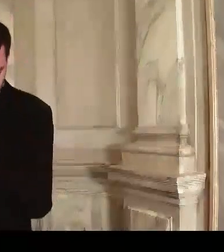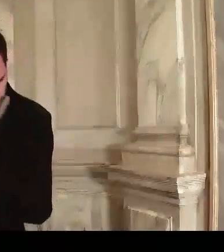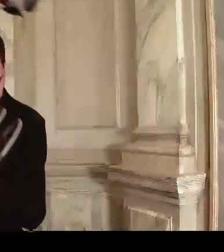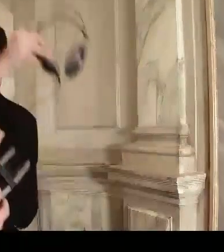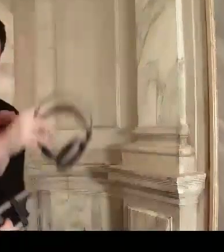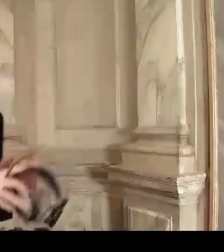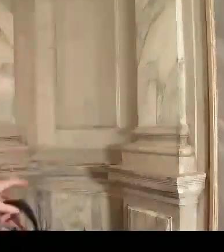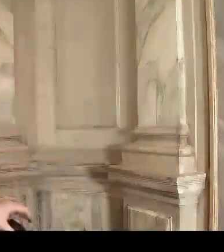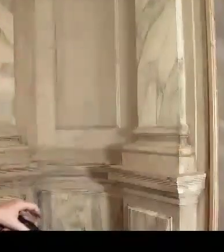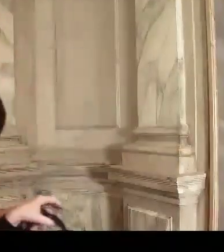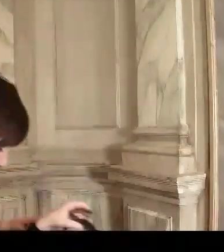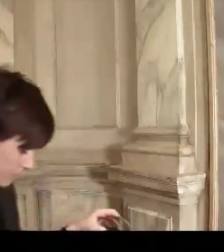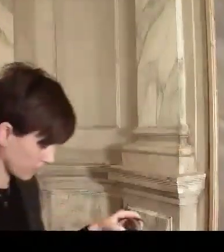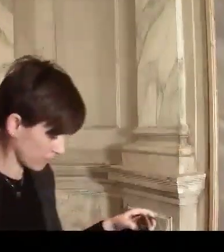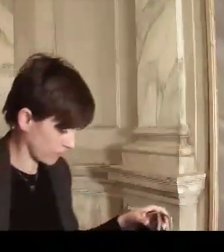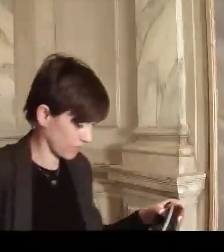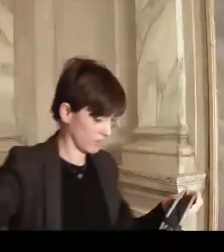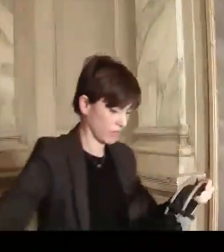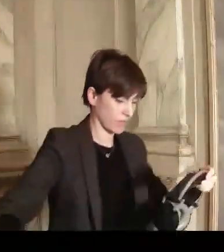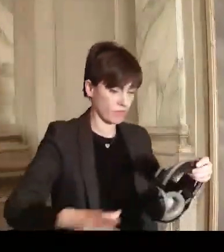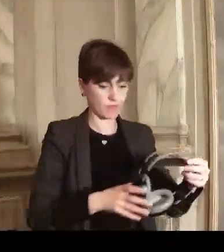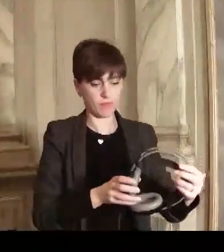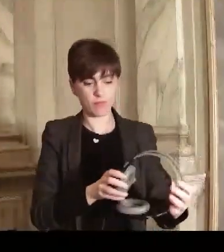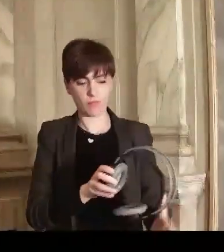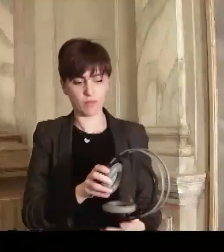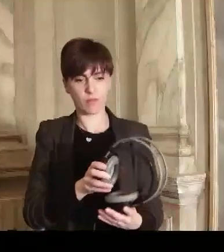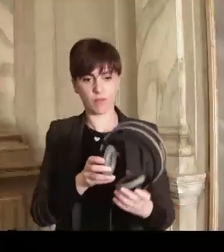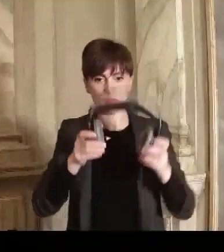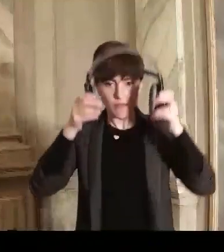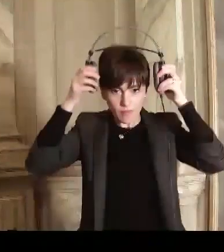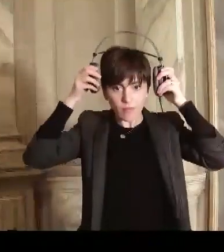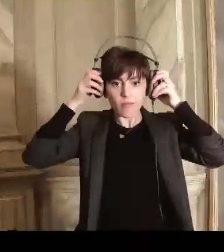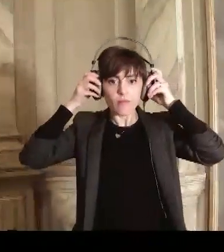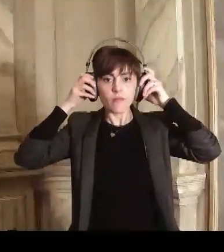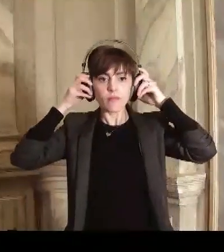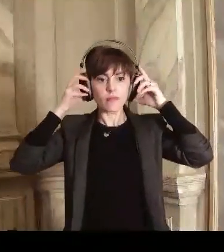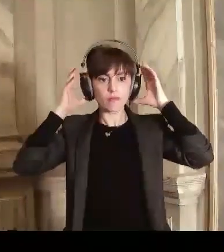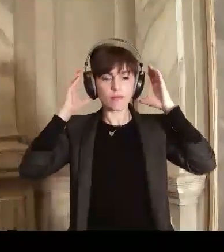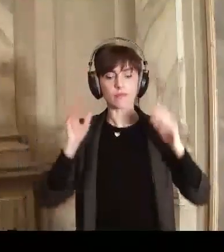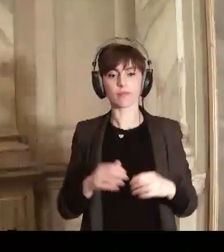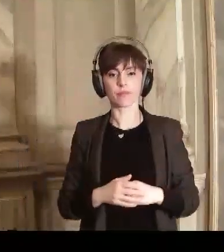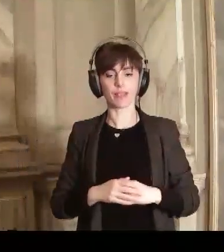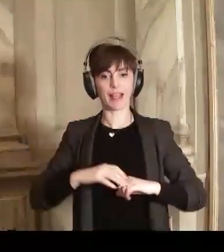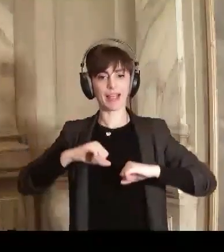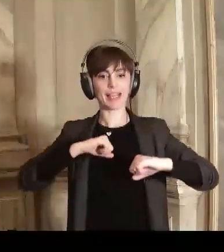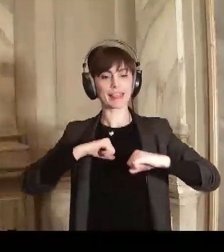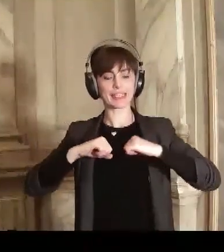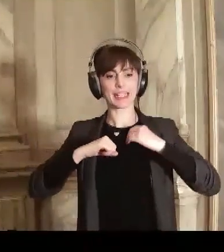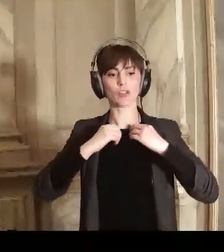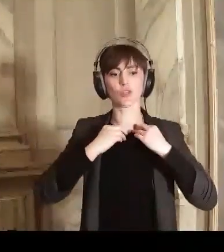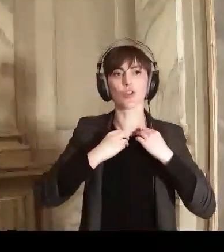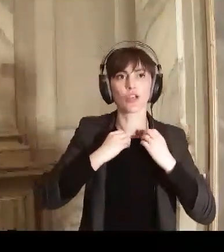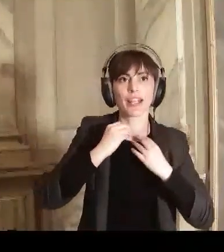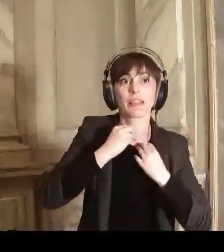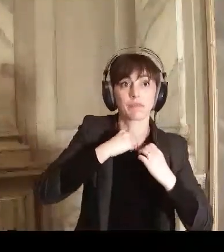I direttori artistici saranno preceduti da un brevissima clip prima del loro discorso. Partiamo quindi con la